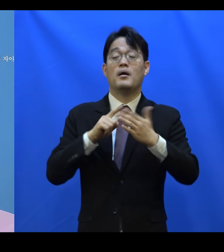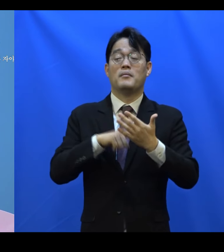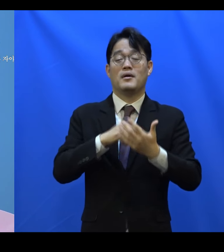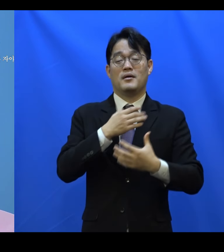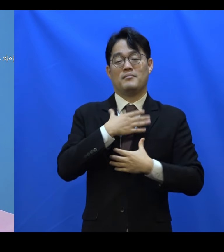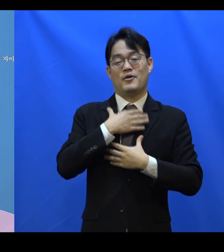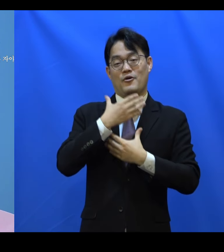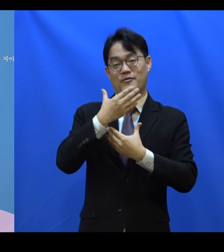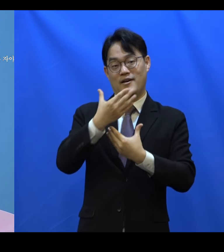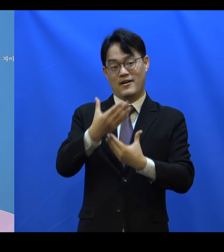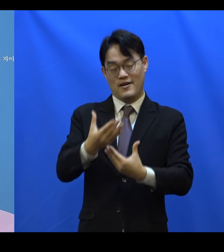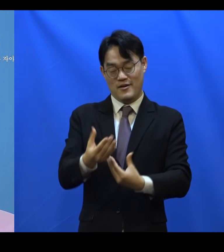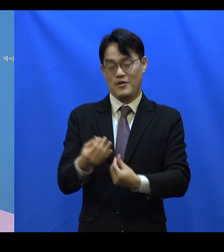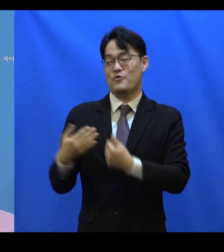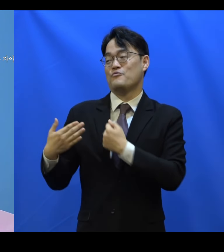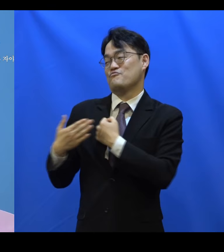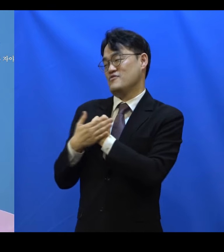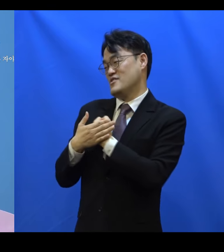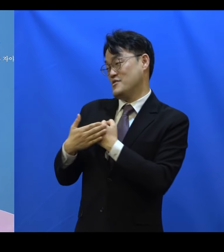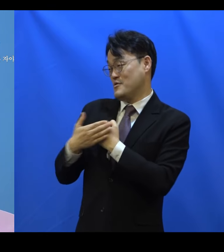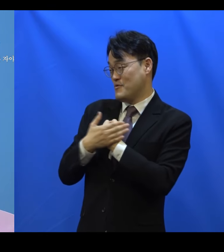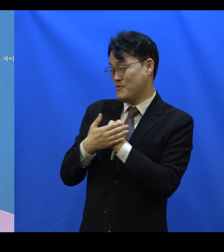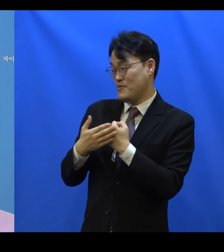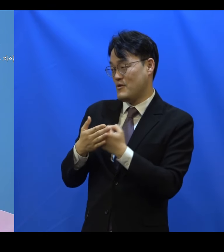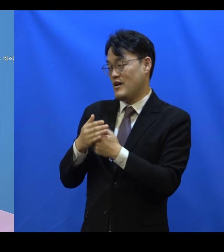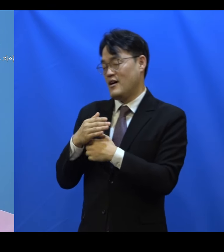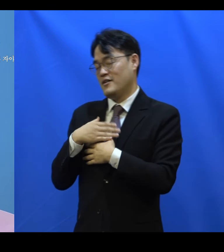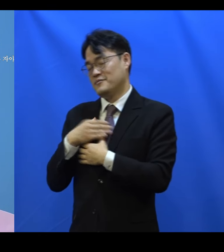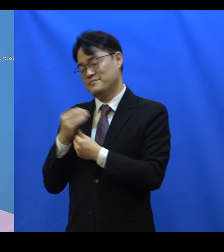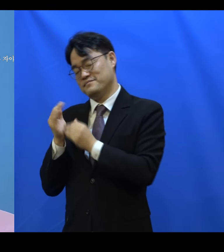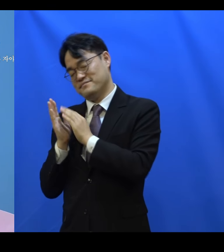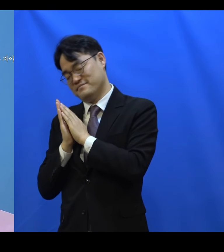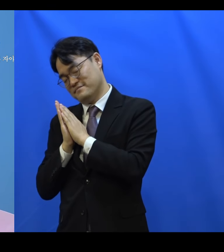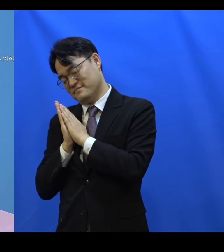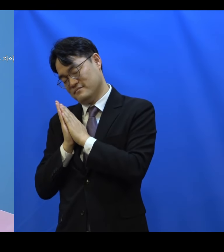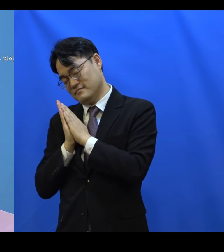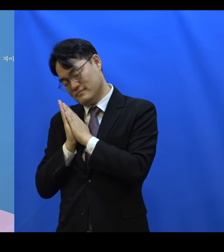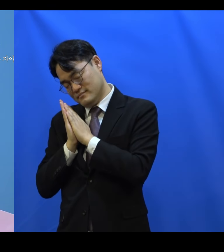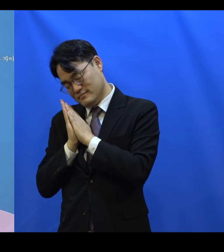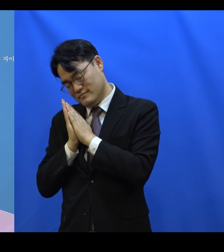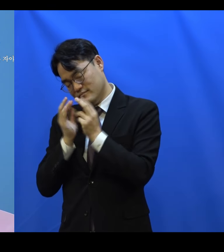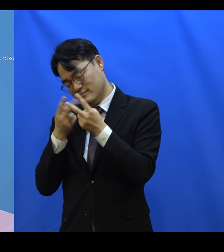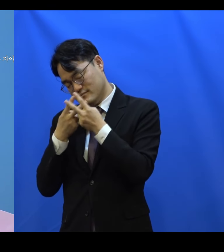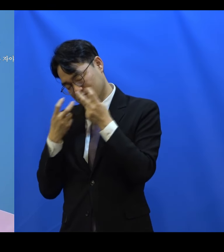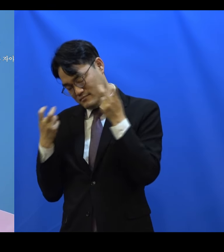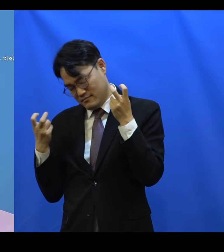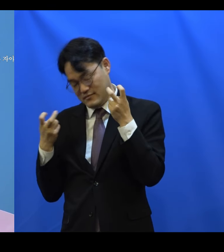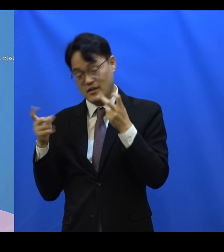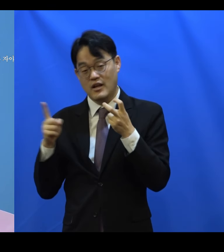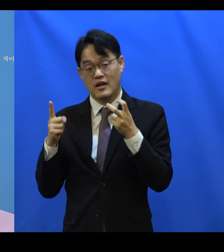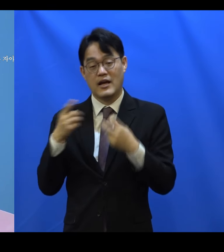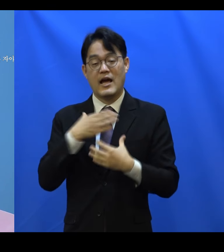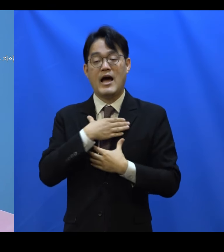그 품 안에 안겨 조용히 잠이 들 때 우리는 그것을 거룩한 안식이라고 말합니다.